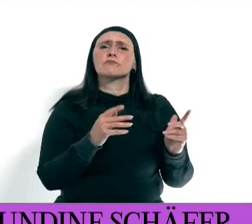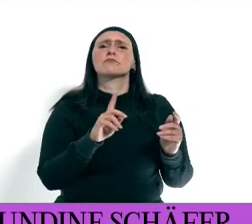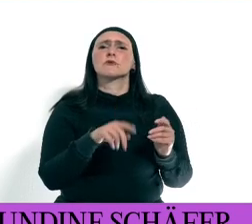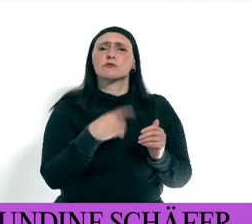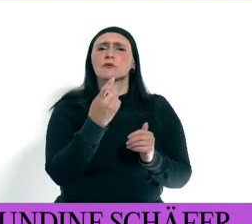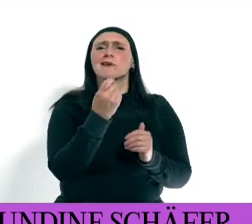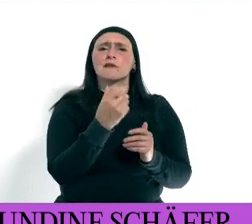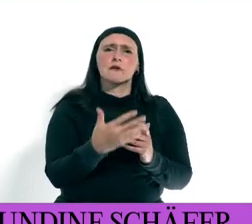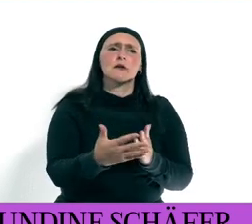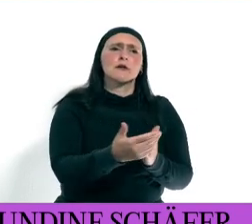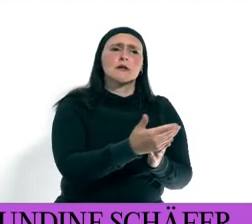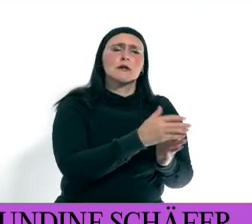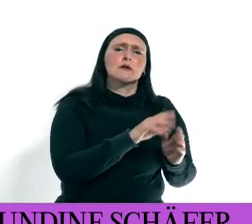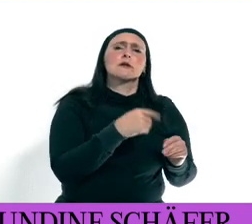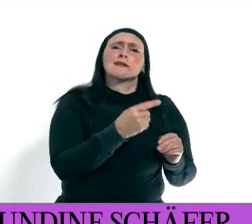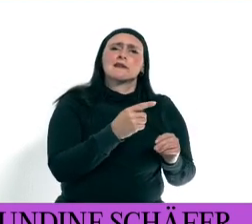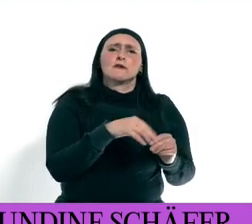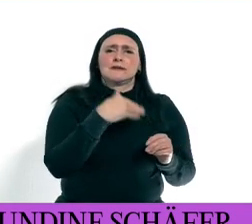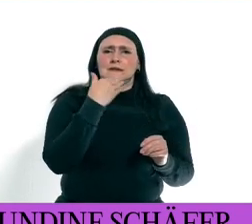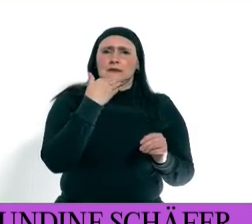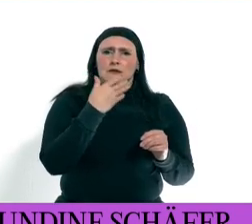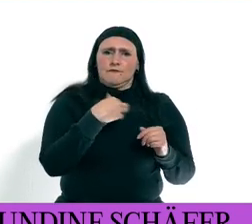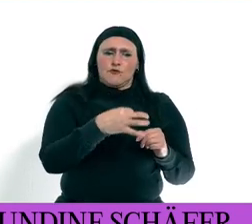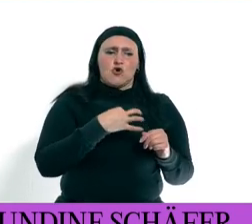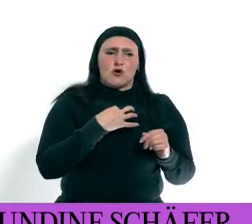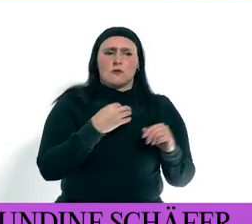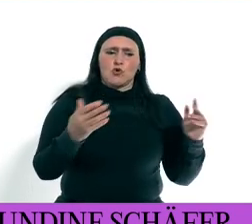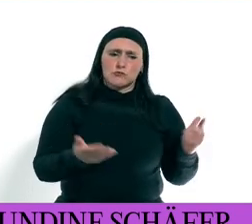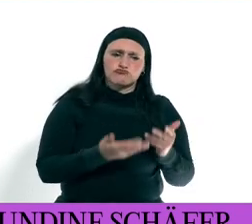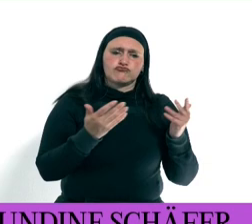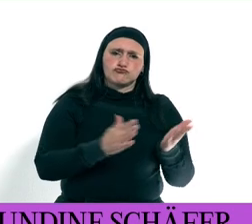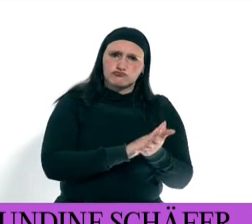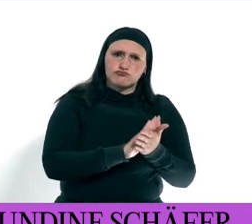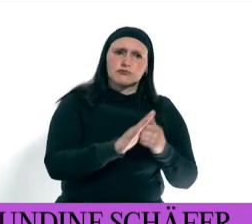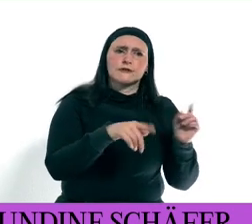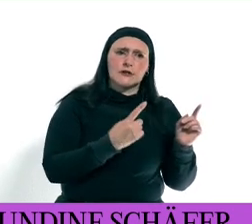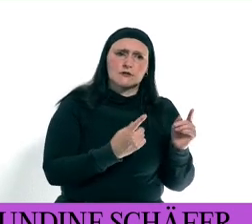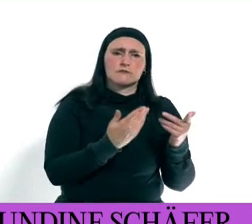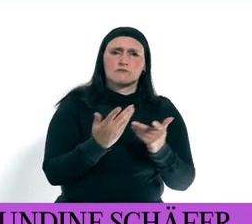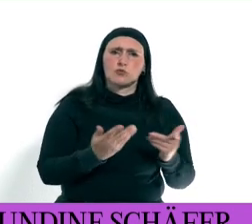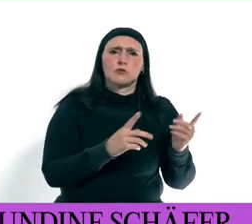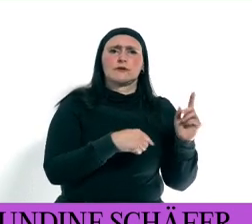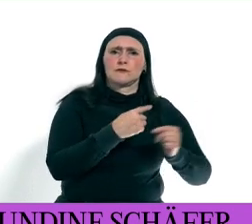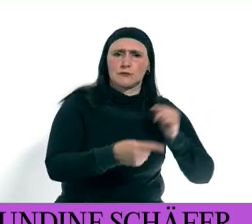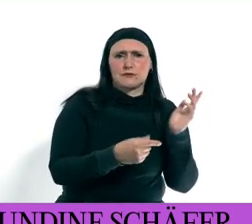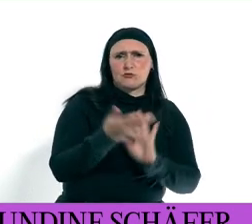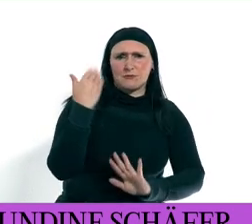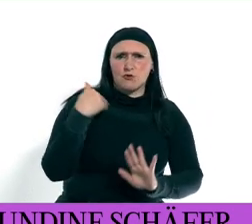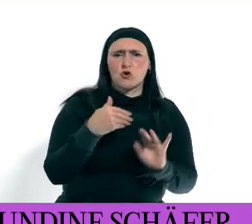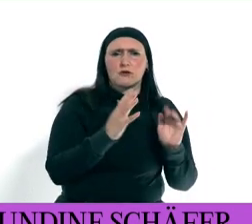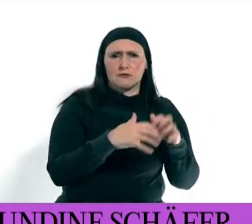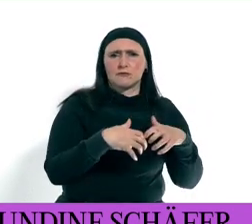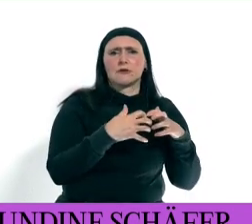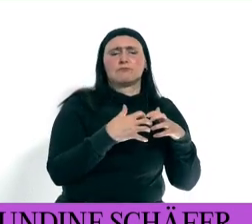Es war eine schwierige Situation am Anfang. Es war recht behäbig, aber dann lief es im Laufe der Zeit immer besser.